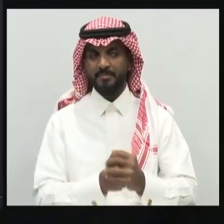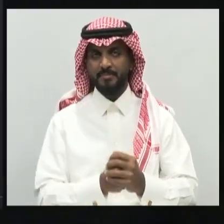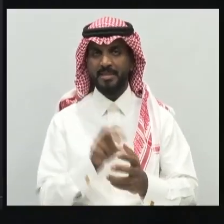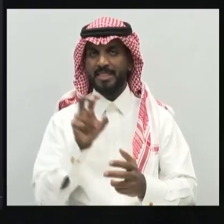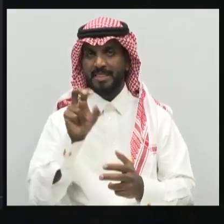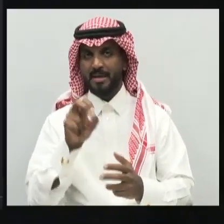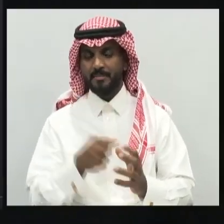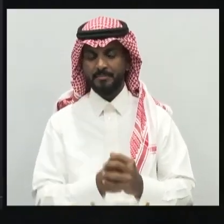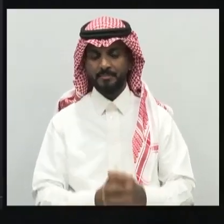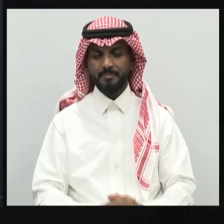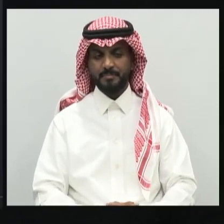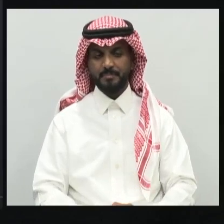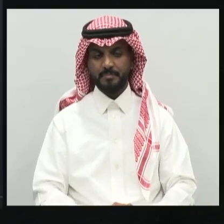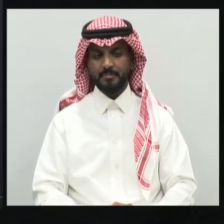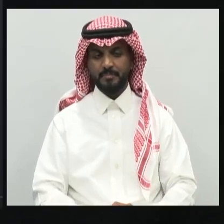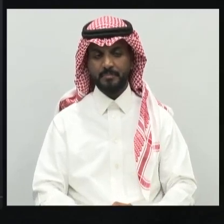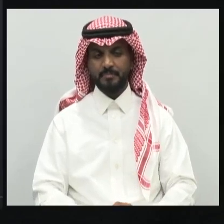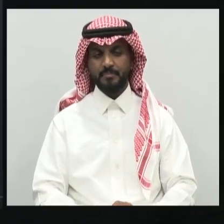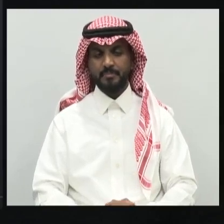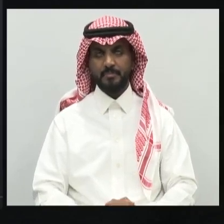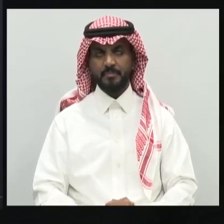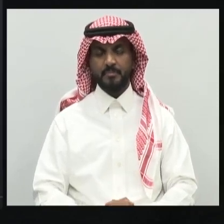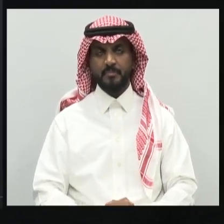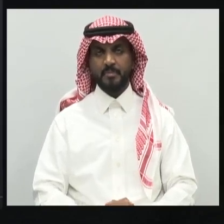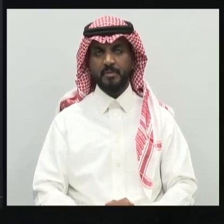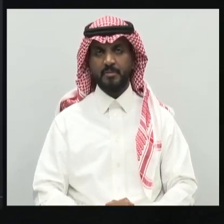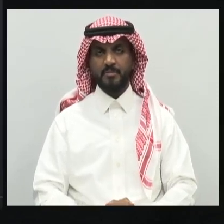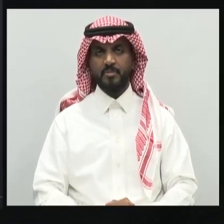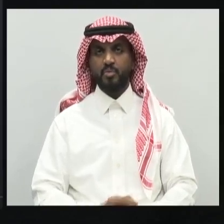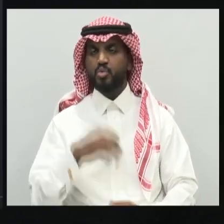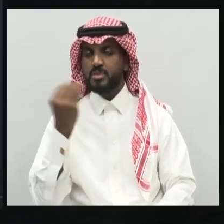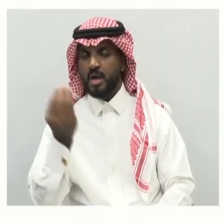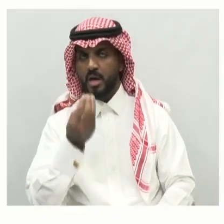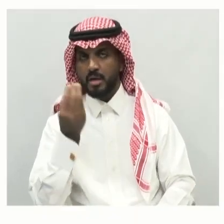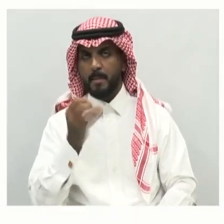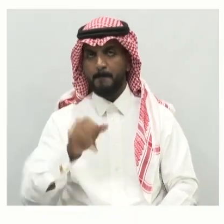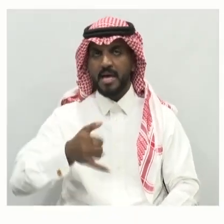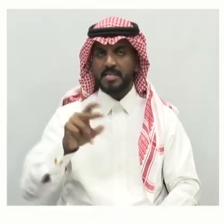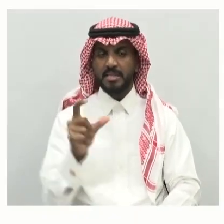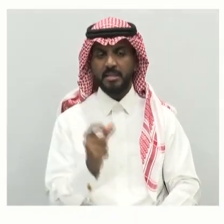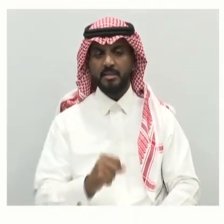مدينه او مدينه زارا مازن مدينه